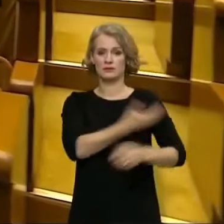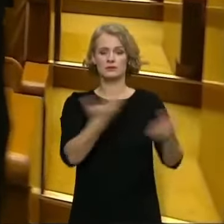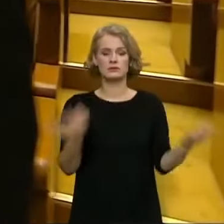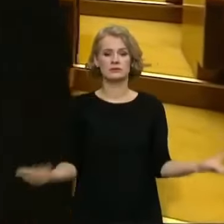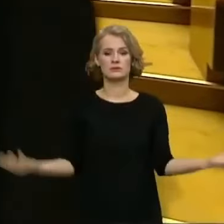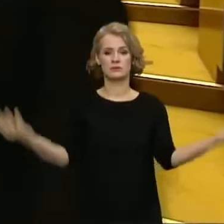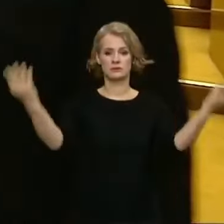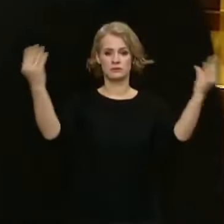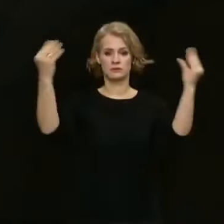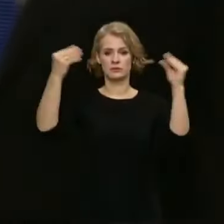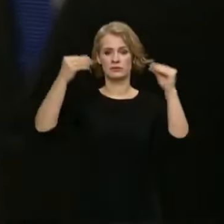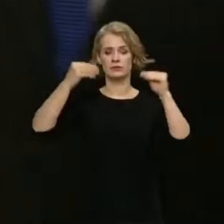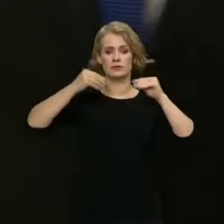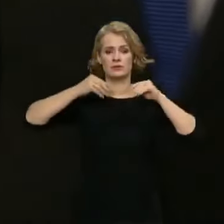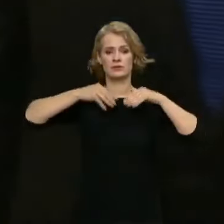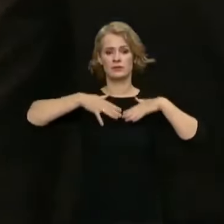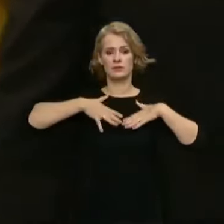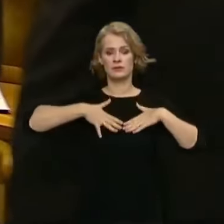t